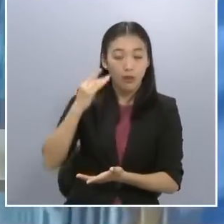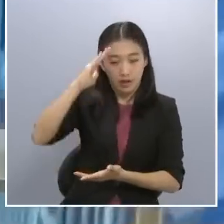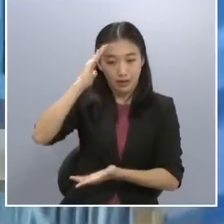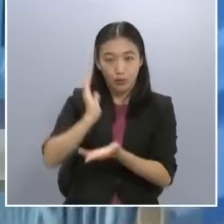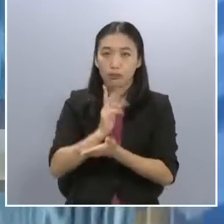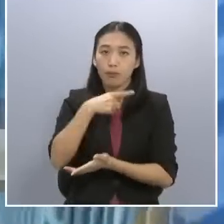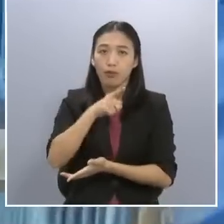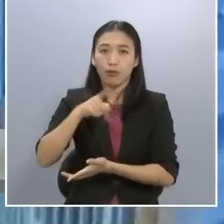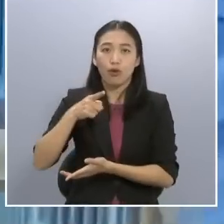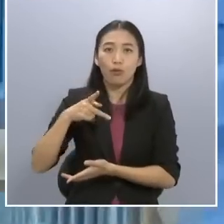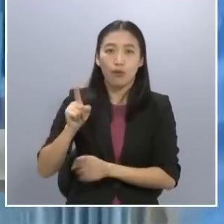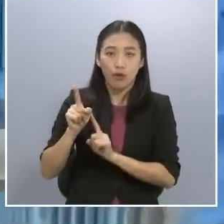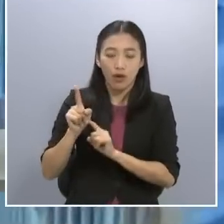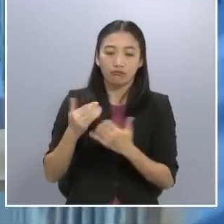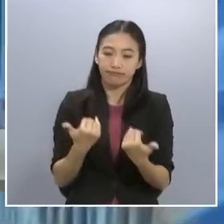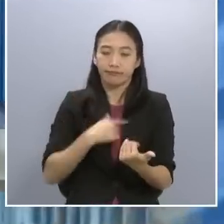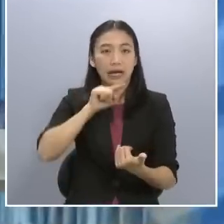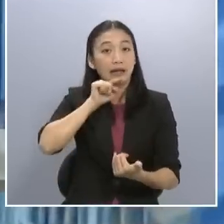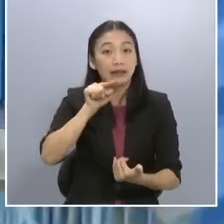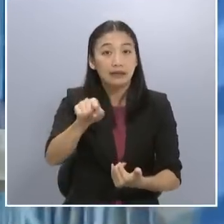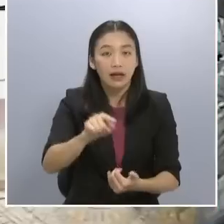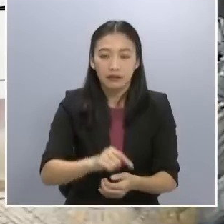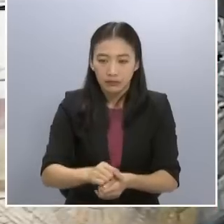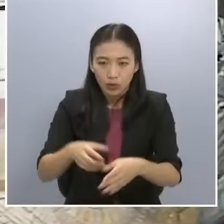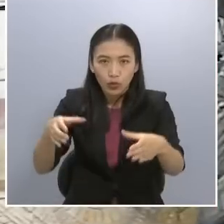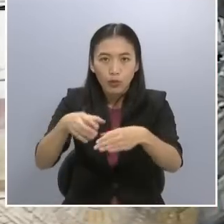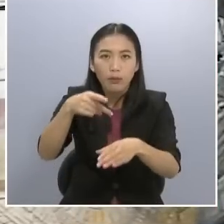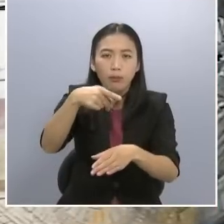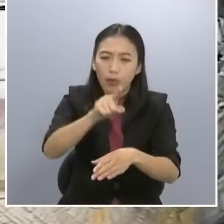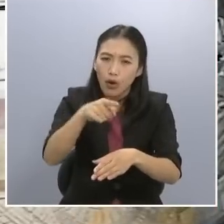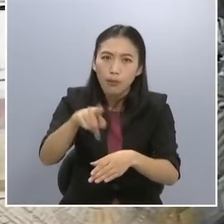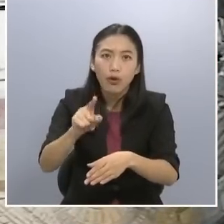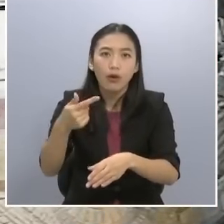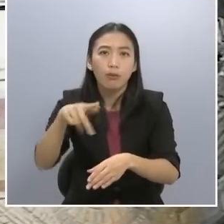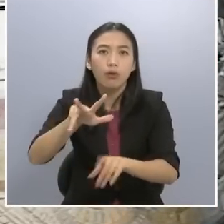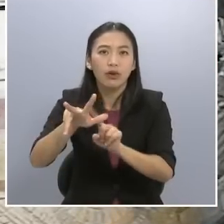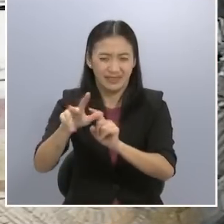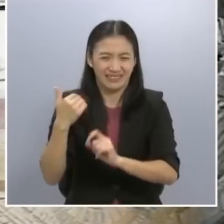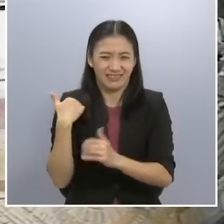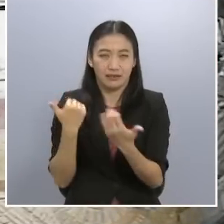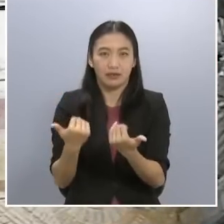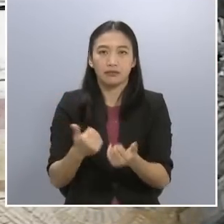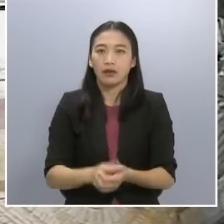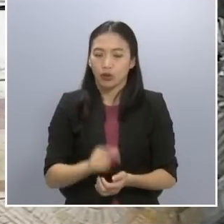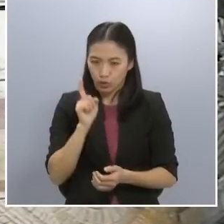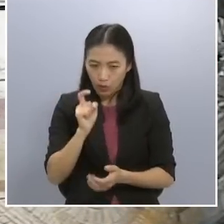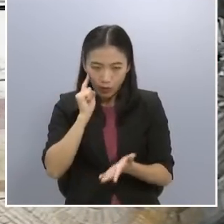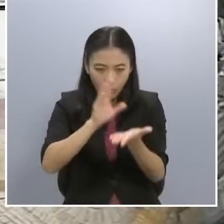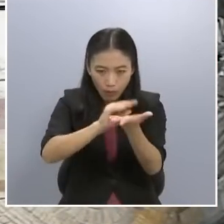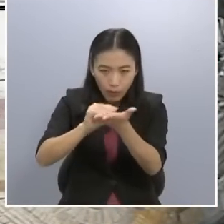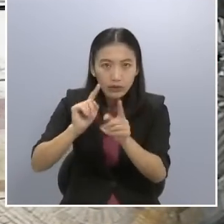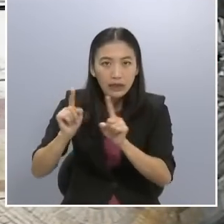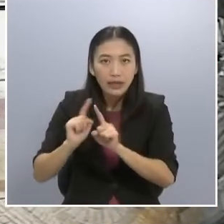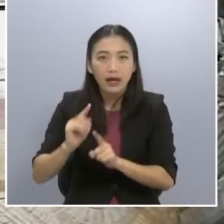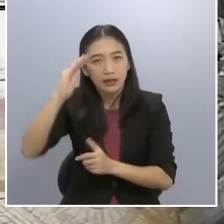จรูญเกียรติปานแก้วสั่งการให้กองบังคับการปปปนำกำลังลงพื้นที่ประสานข้อมูลร่วมกับตำรวจสน.บางเขน